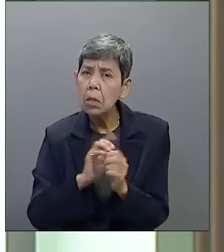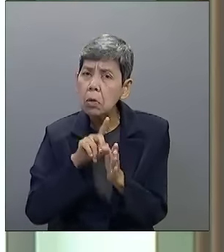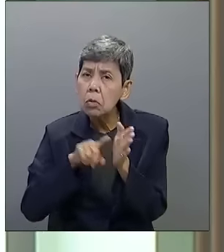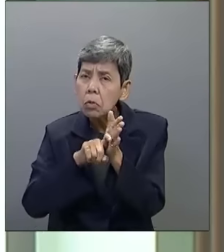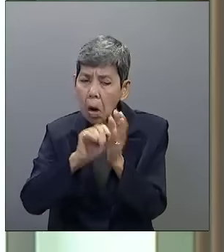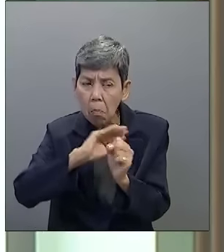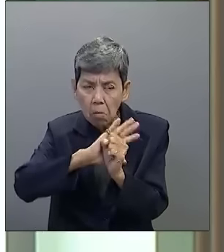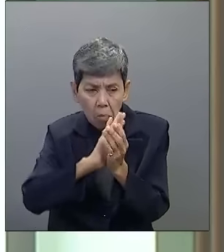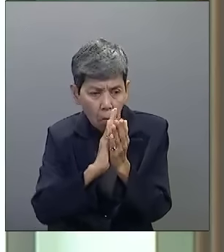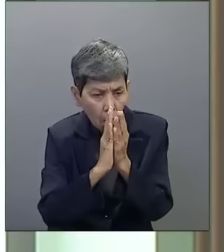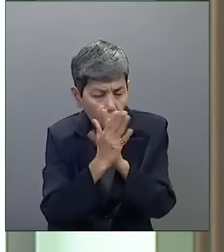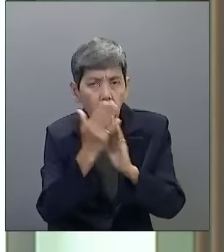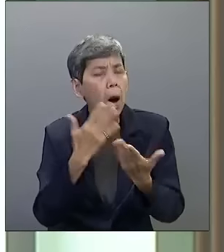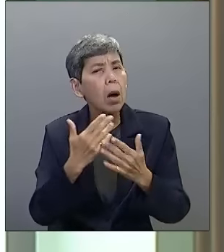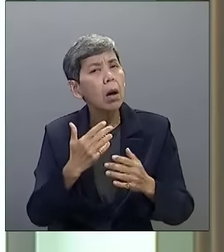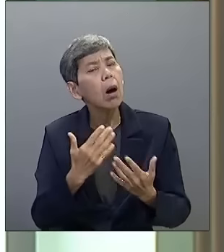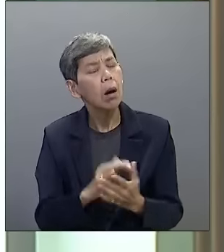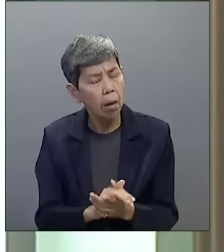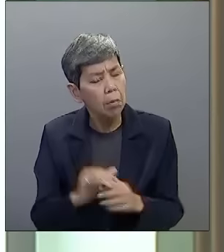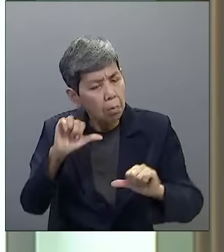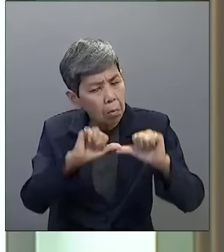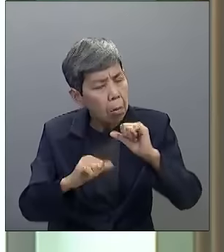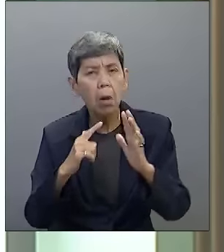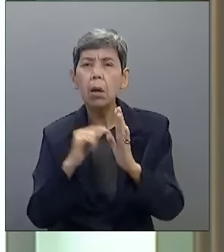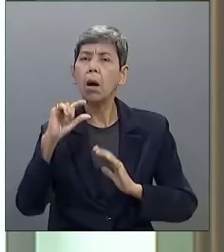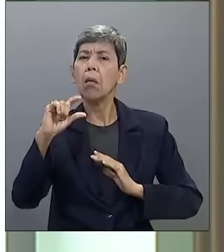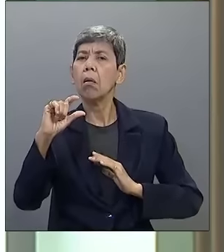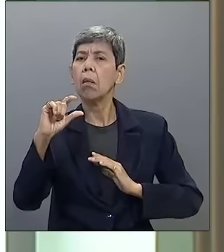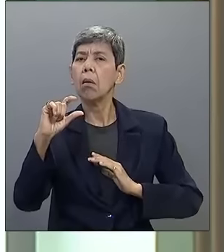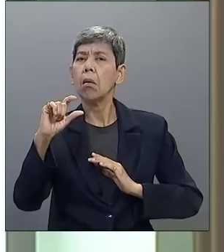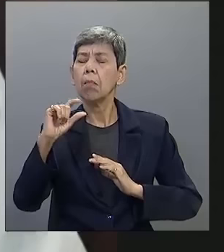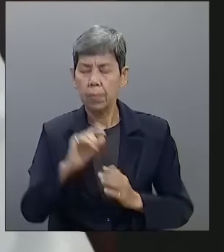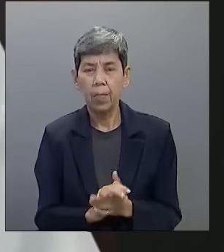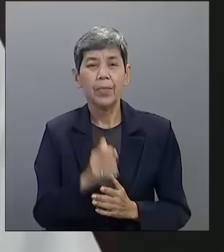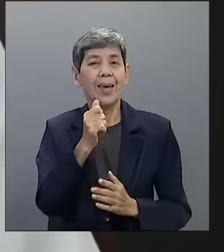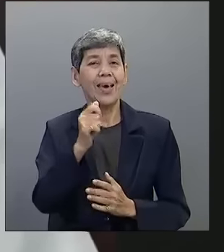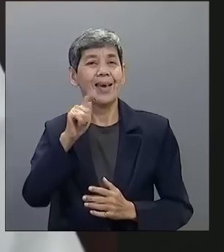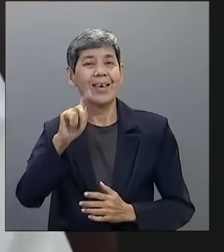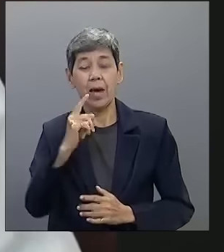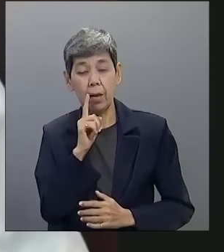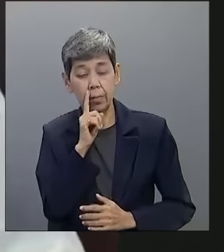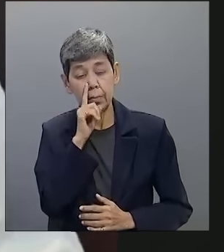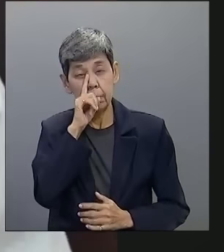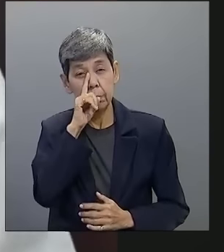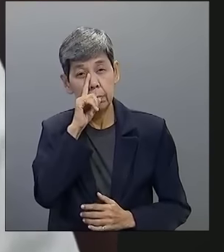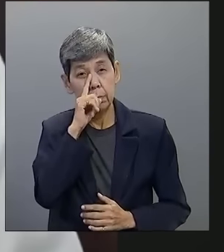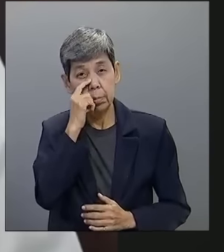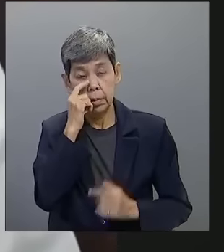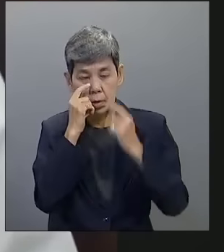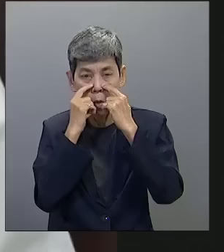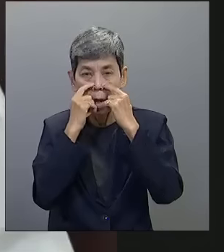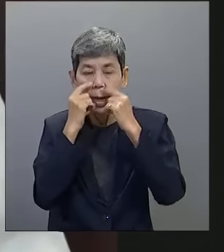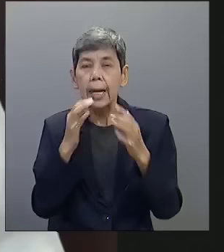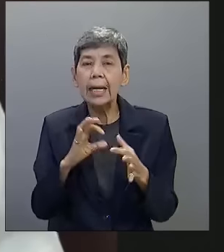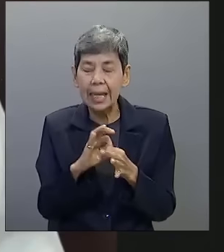นอกเหนือจากยาแล้วก็วัคซีนนะฮะอาจารย์ครับ คือ ATK เนี่ยฮะเวลาเขาตรวจเนี่ยเขาตรวจเปลือกโปรตีนฮะ